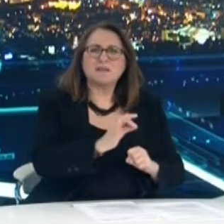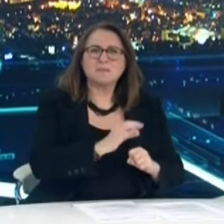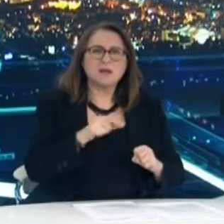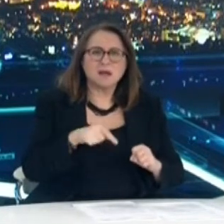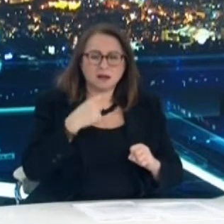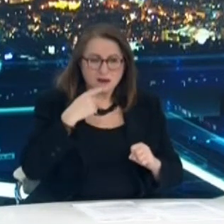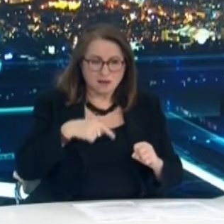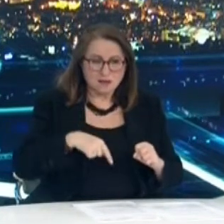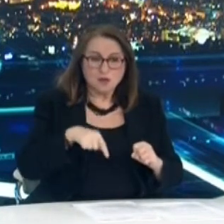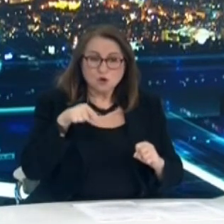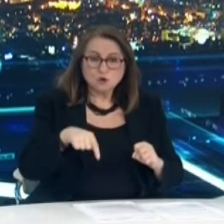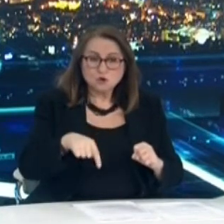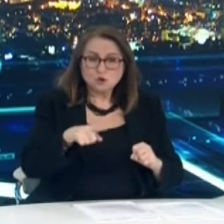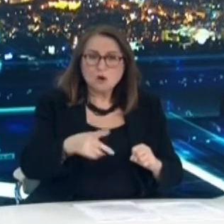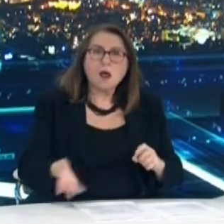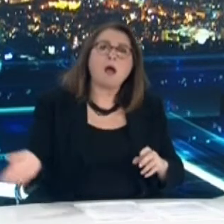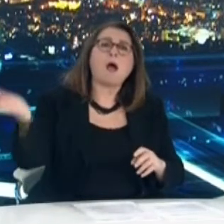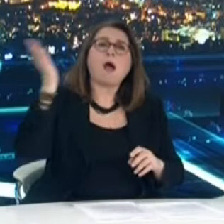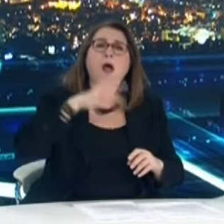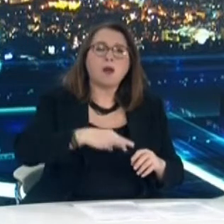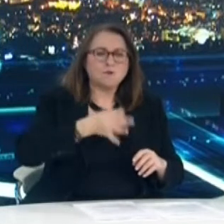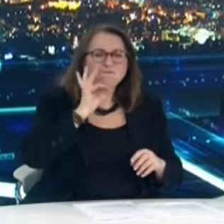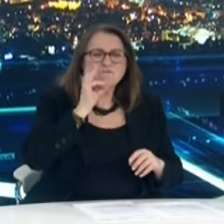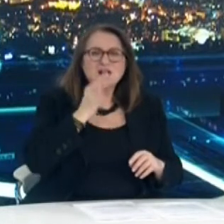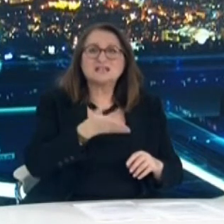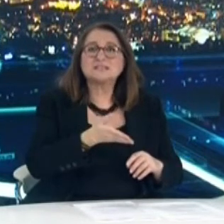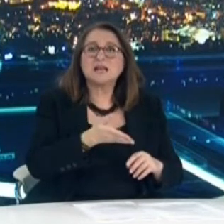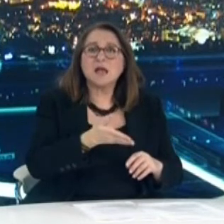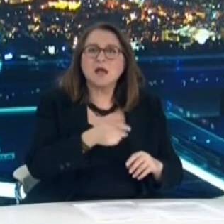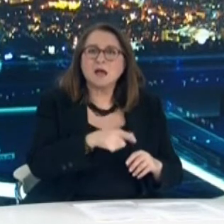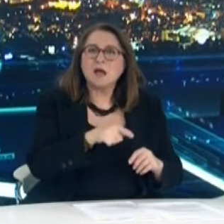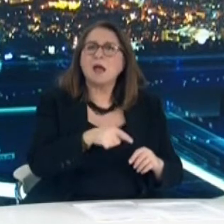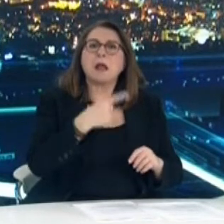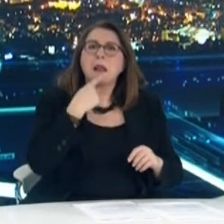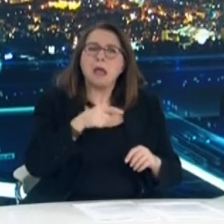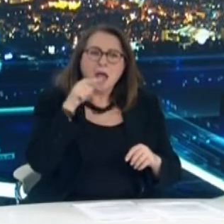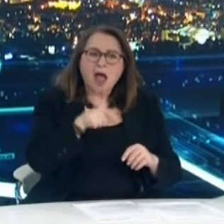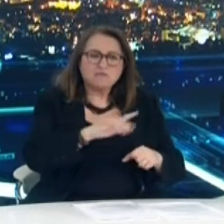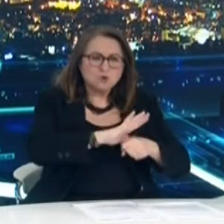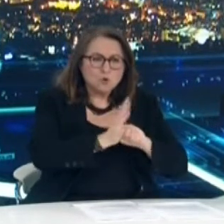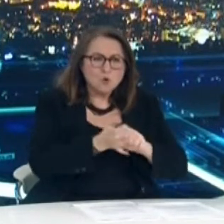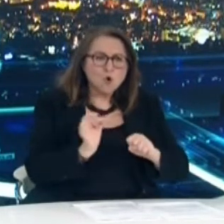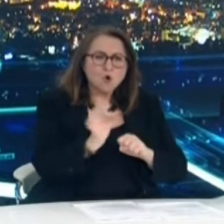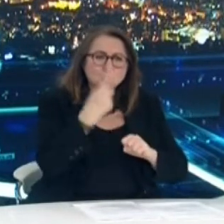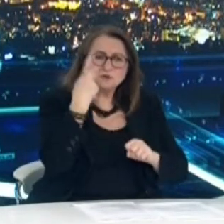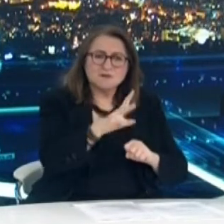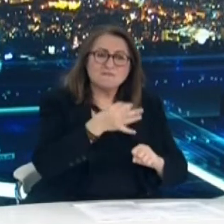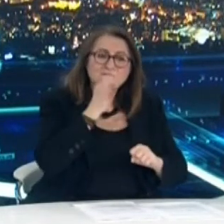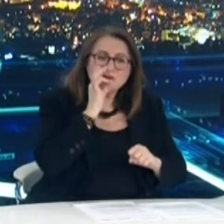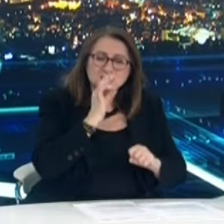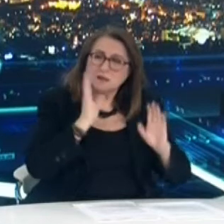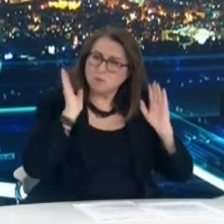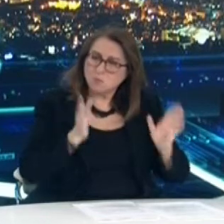βραζιλιάνικο στέλεχος μπορεί να προσβάλλει ανθρώπους που έχουν φυσική ανοσία μετά από νόσηση από άλλα στελέχη και πώς μπορεί